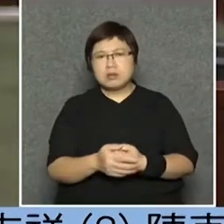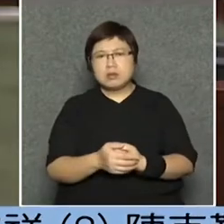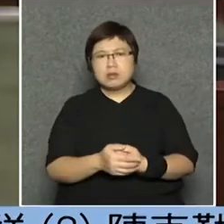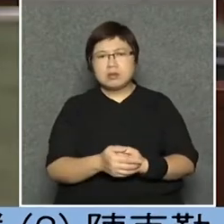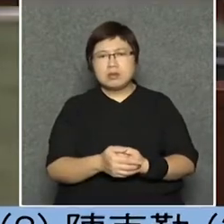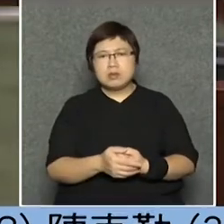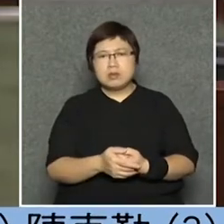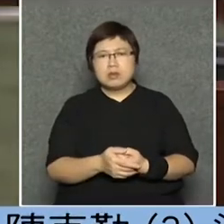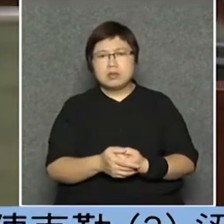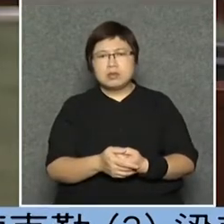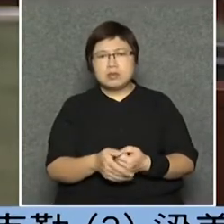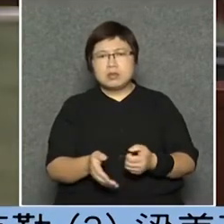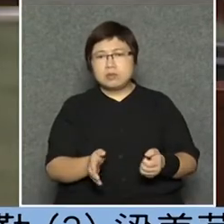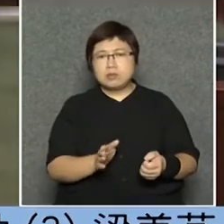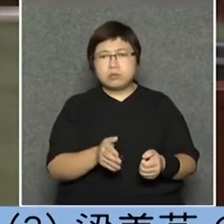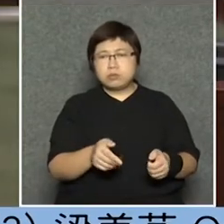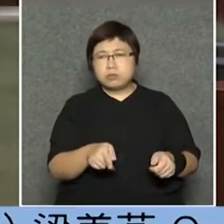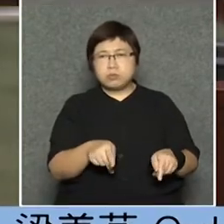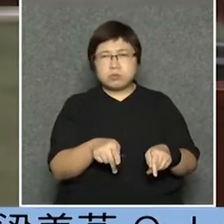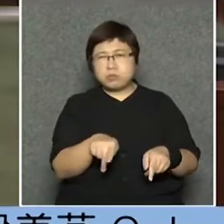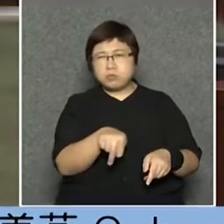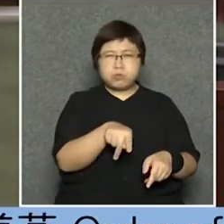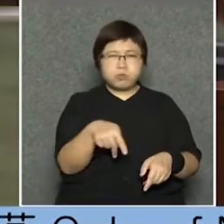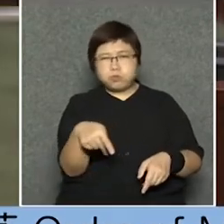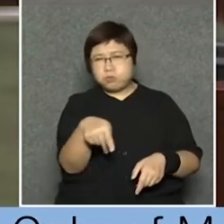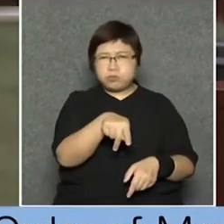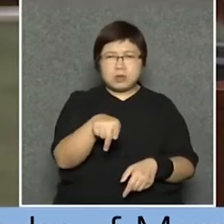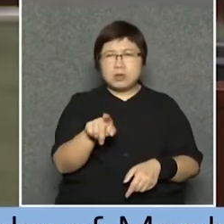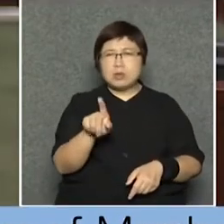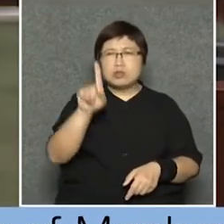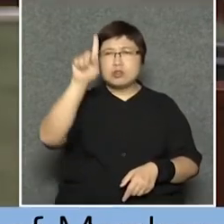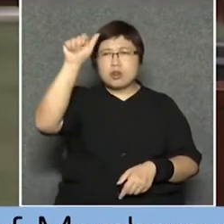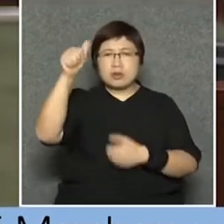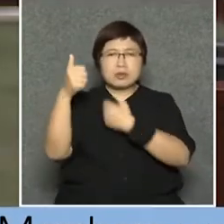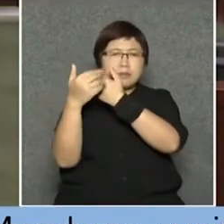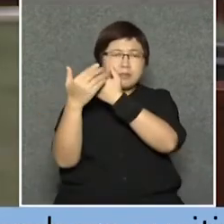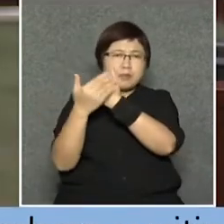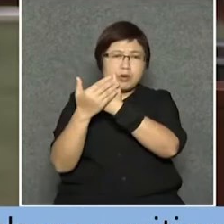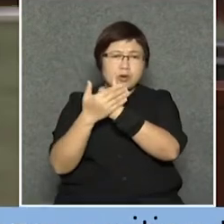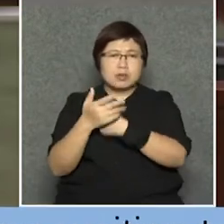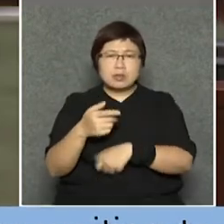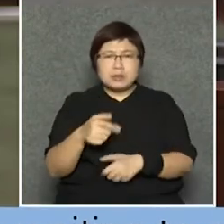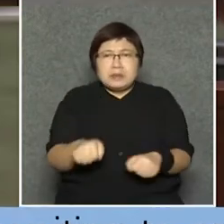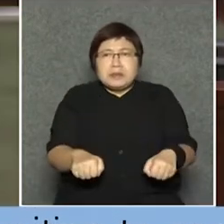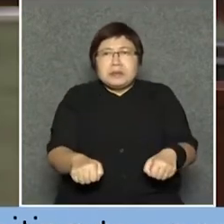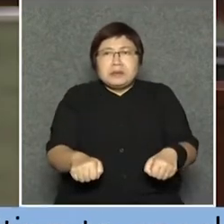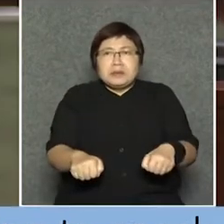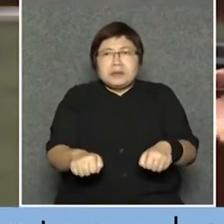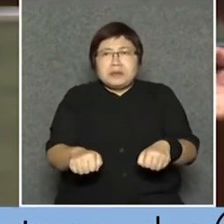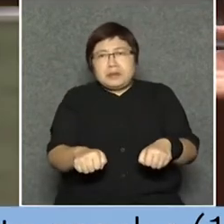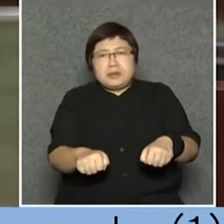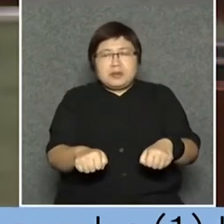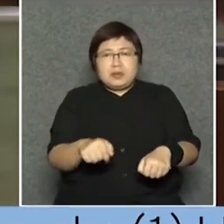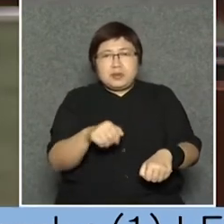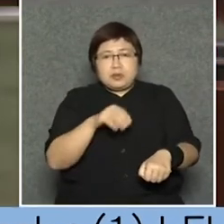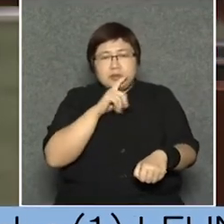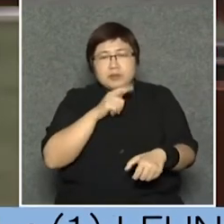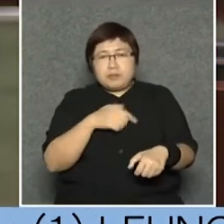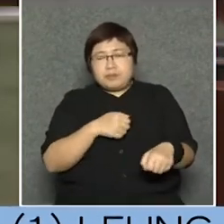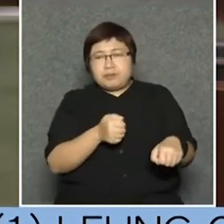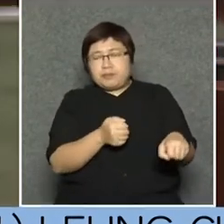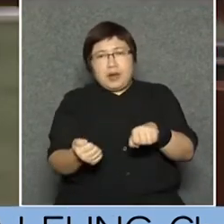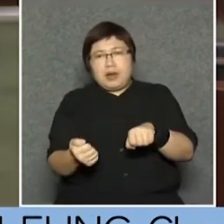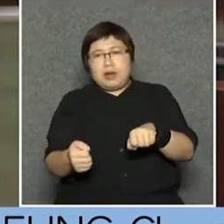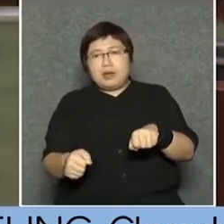搖。如果嗰次我唔係，我可能真係上帝救我。如果唔係我即係強自鎮定把持住咧，我諗我如果一拍過